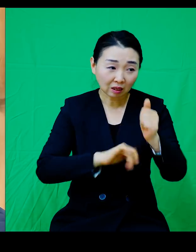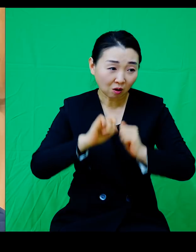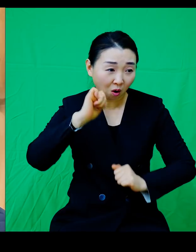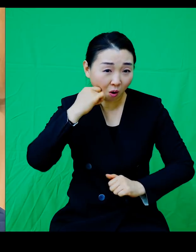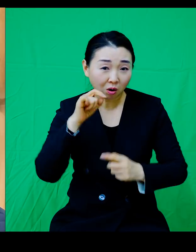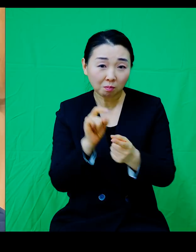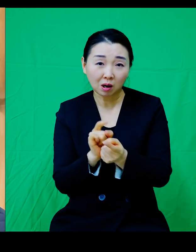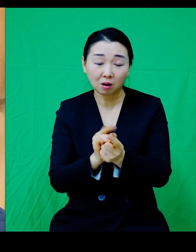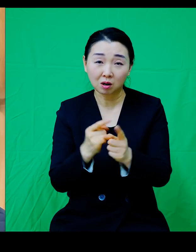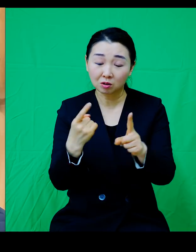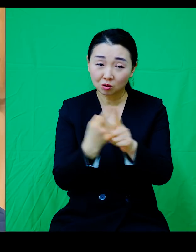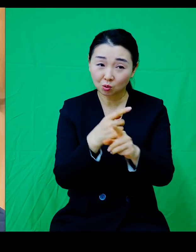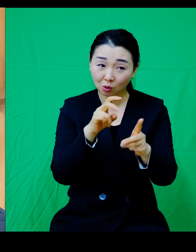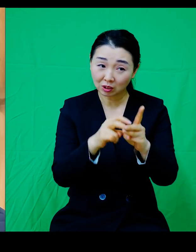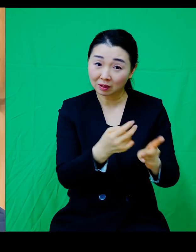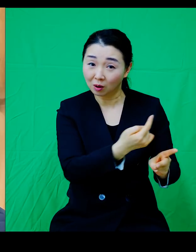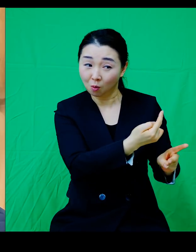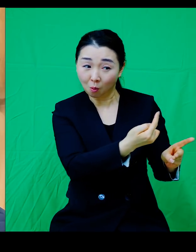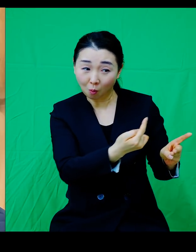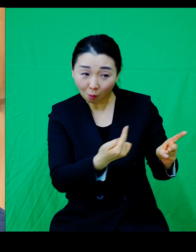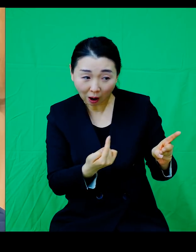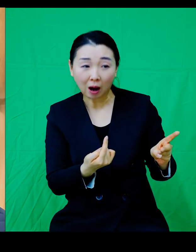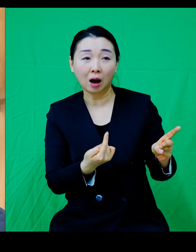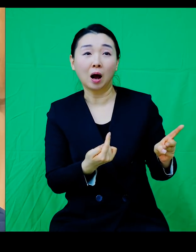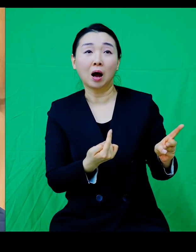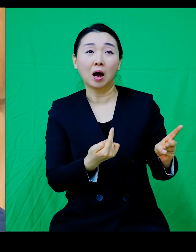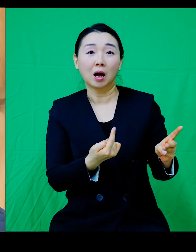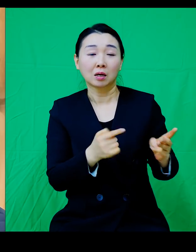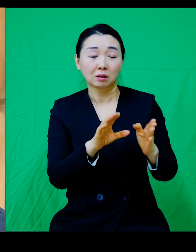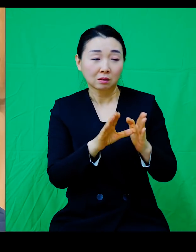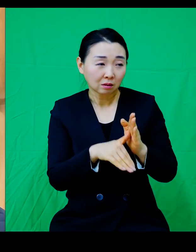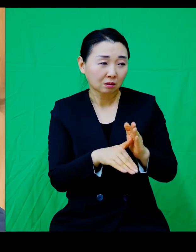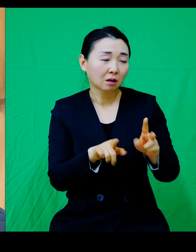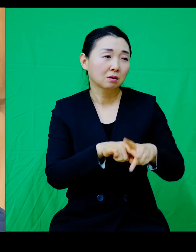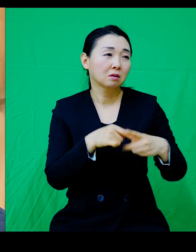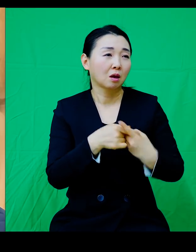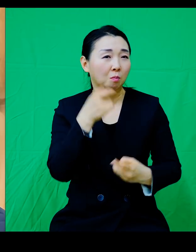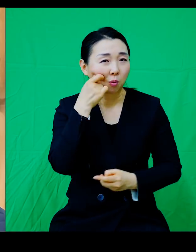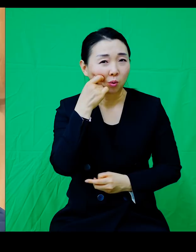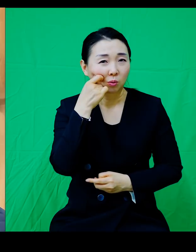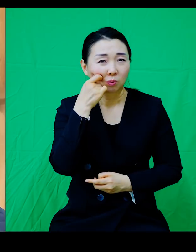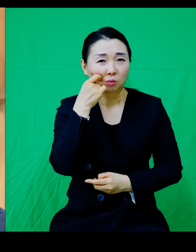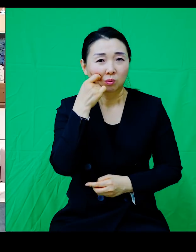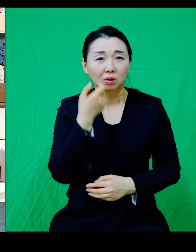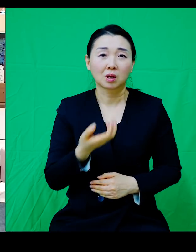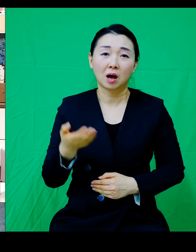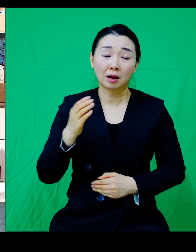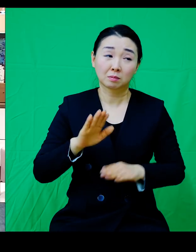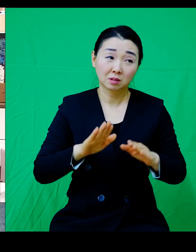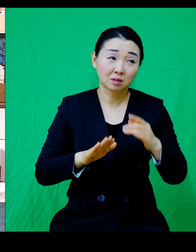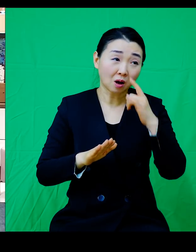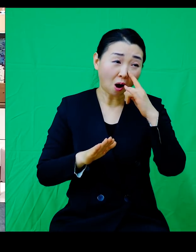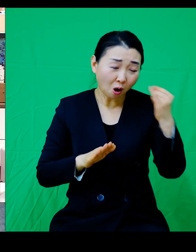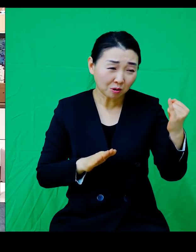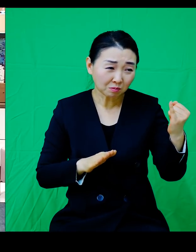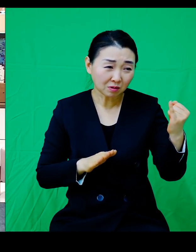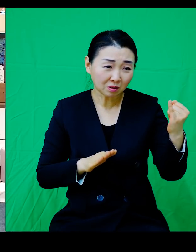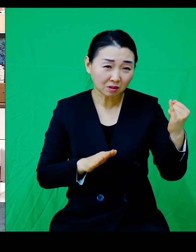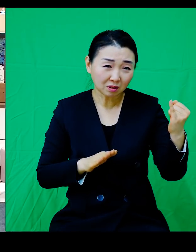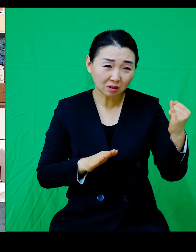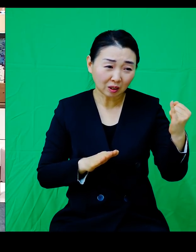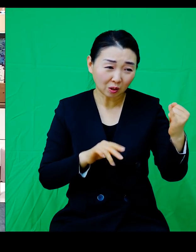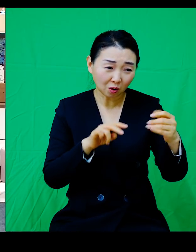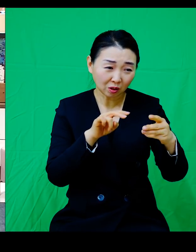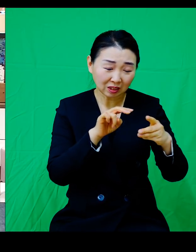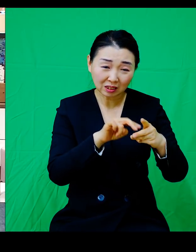어려운 상황을 겪고 이 치료센터에 오는 거를 이해를 그때는 예전에 못했으면은 정말 이제 어머님이 거기